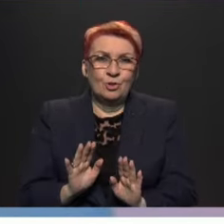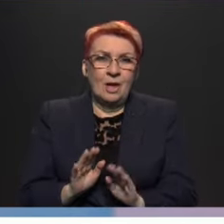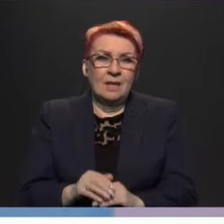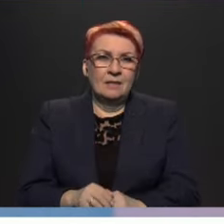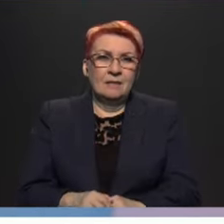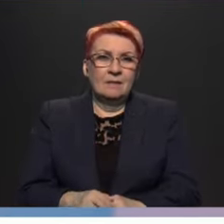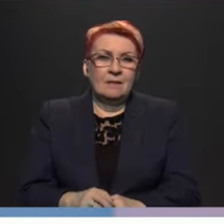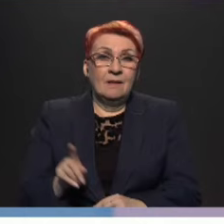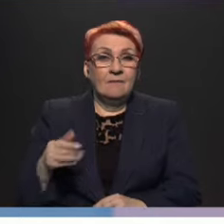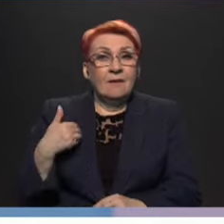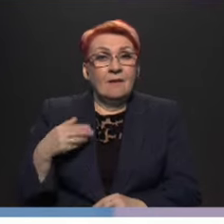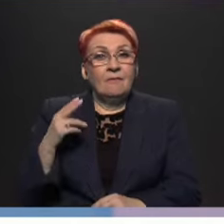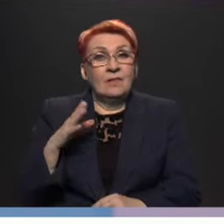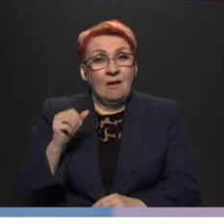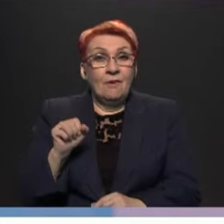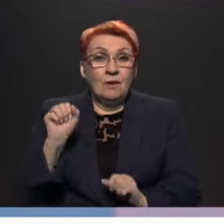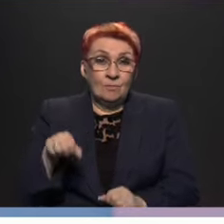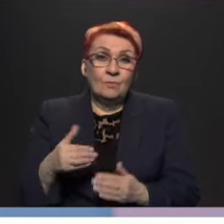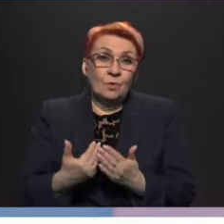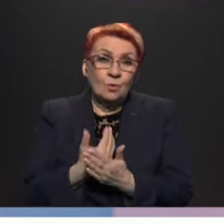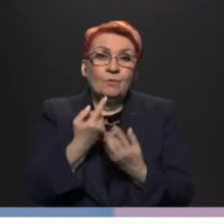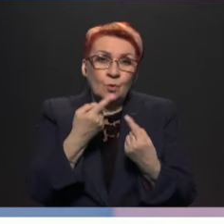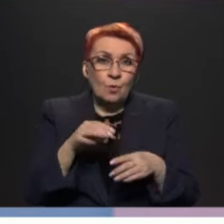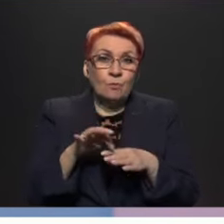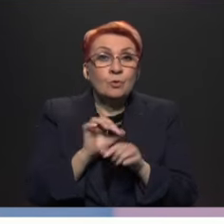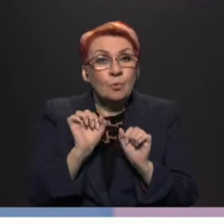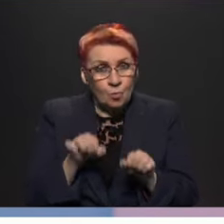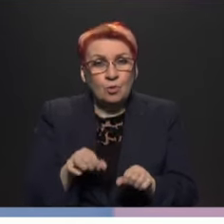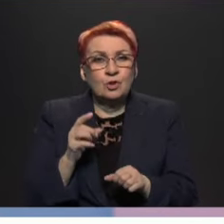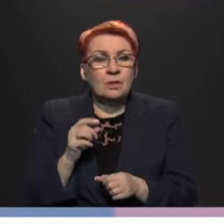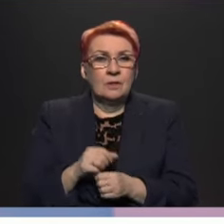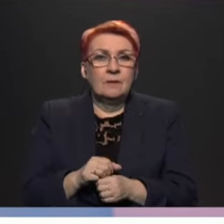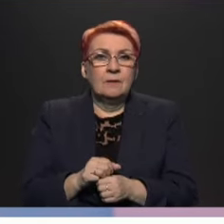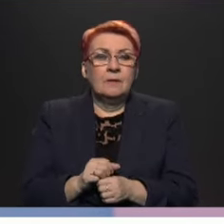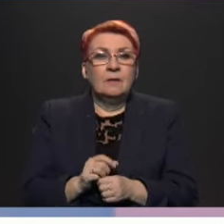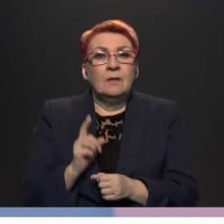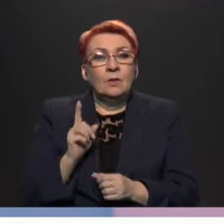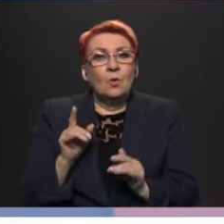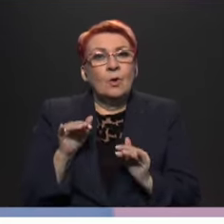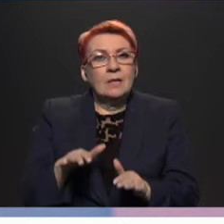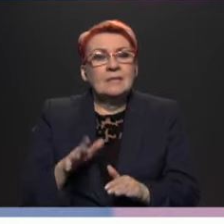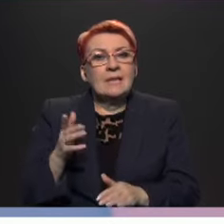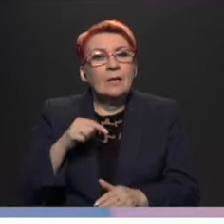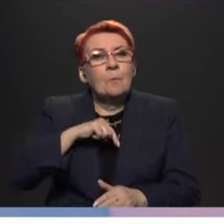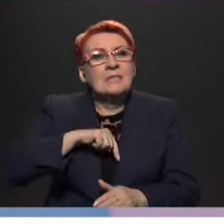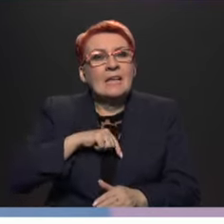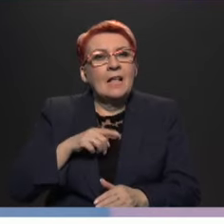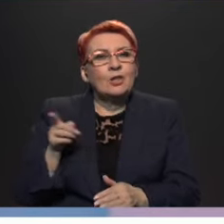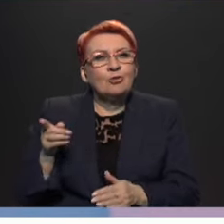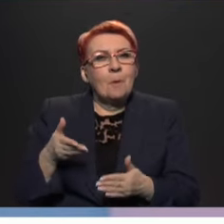вдовам вновь находить мужа. Вот дело как раз-таки вот в психологическом